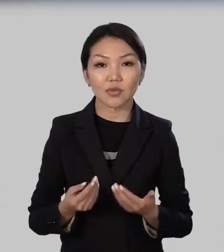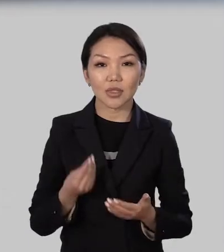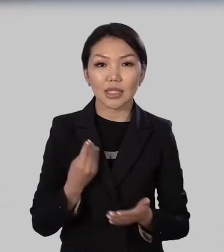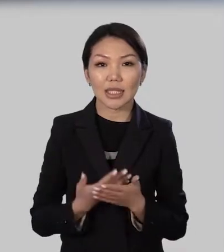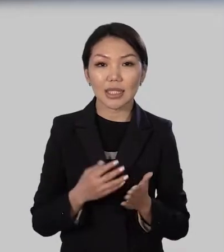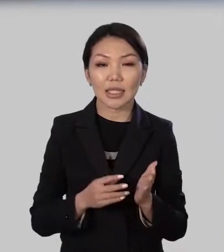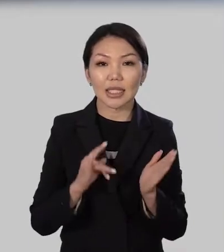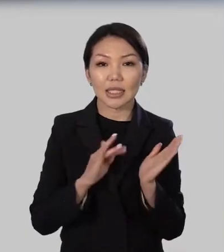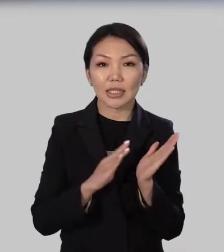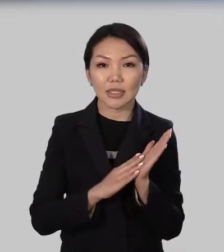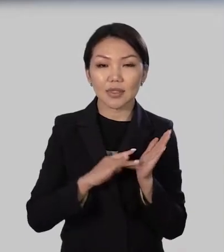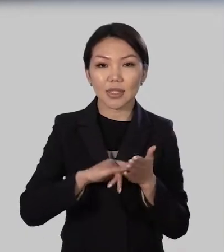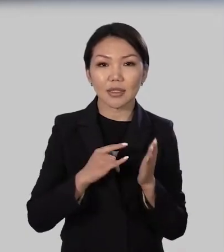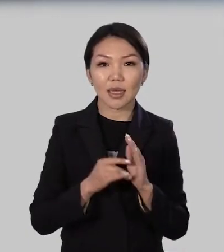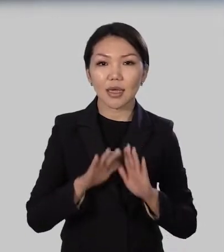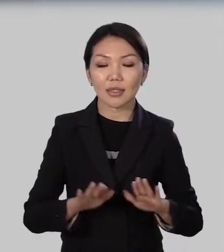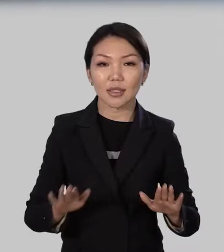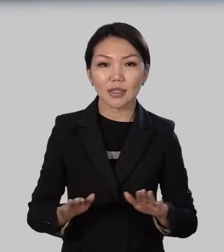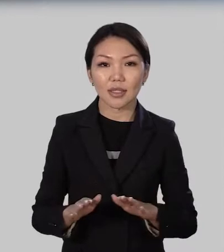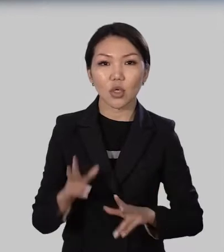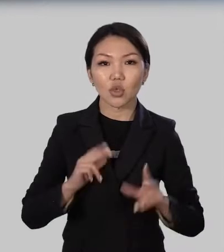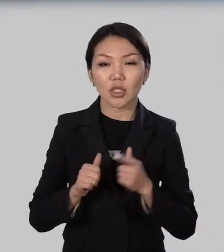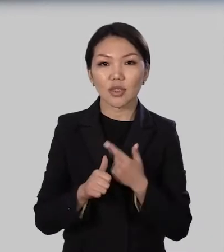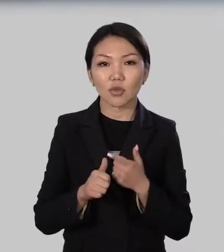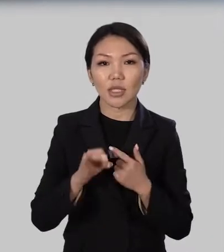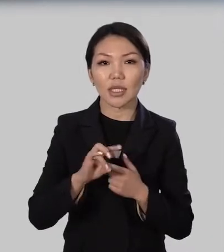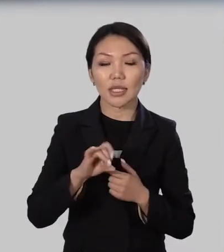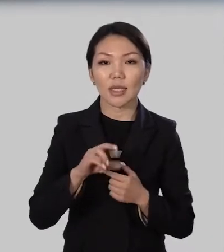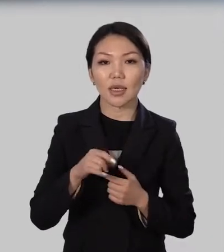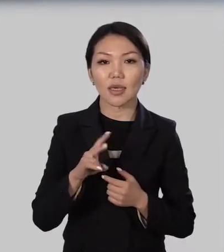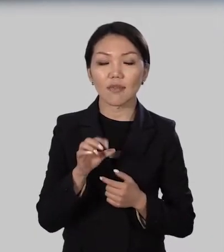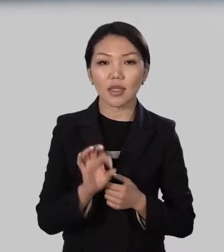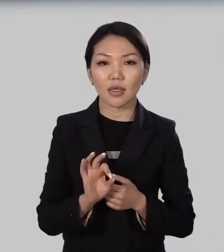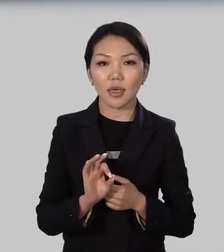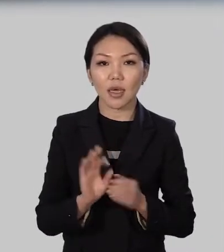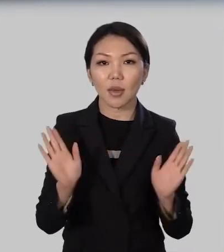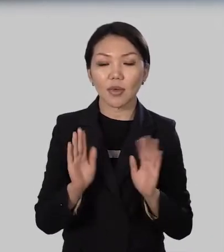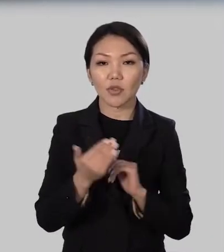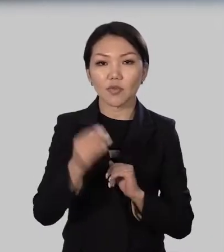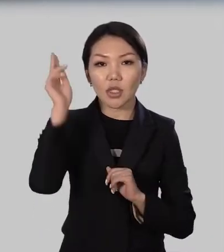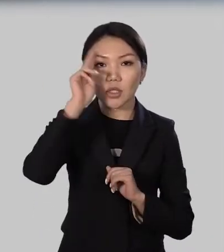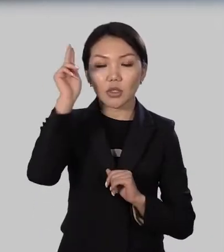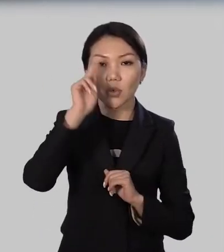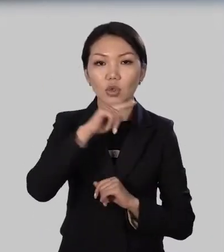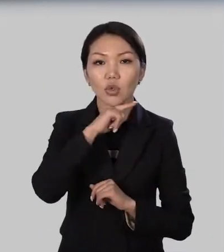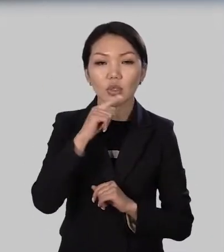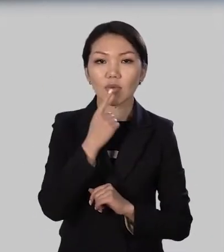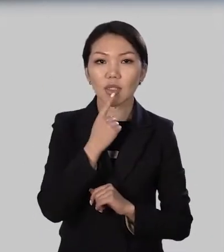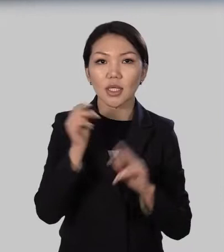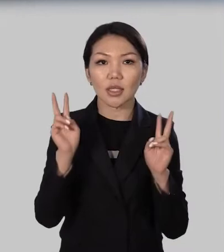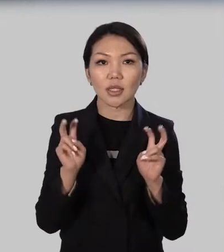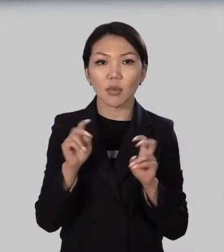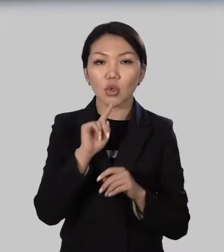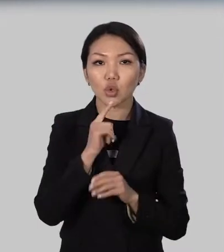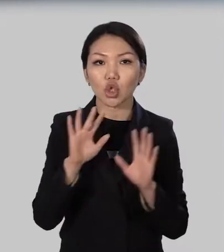Здравствуйте, дорогие девятиклассники! Я Ирина Михайловна Горковенко. Приветствую вас на уроке русского языка. Тема урока –